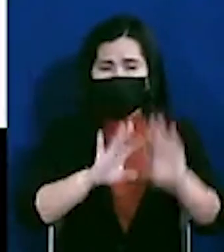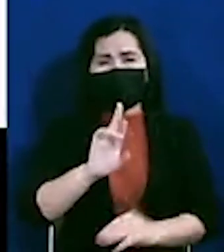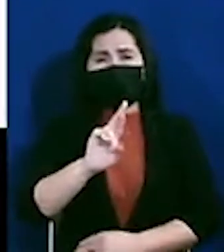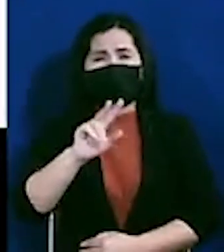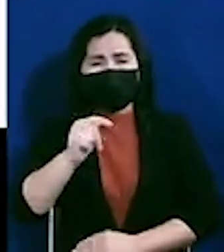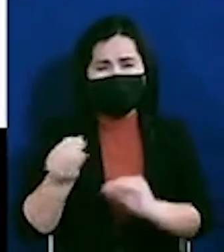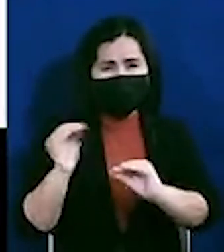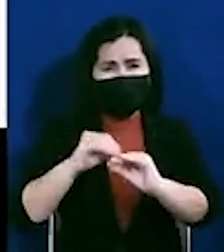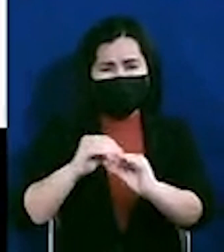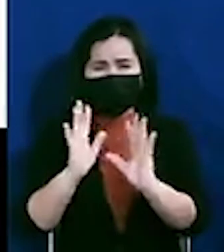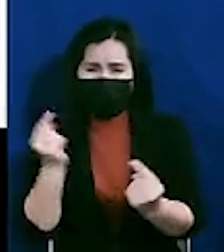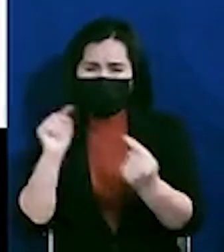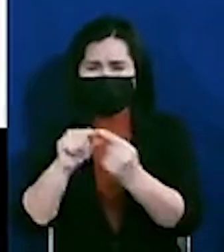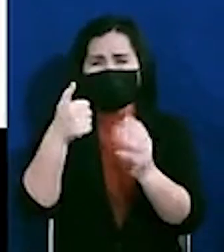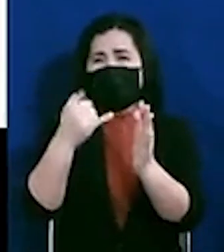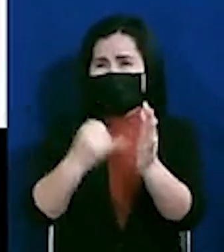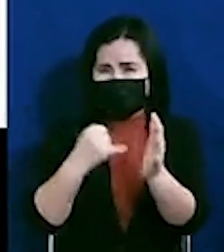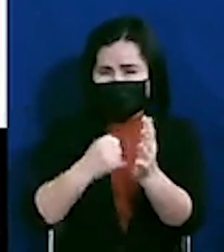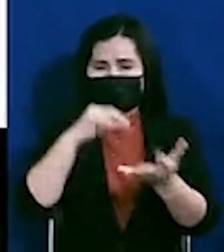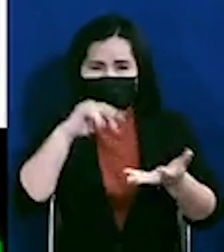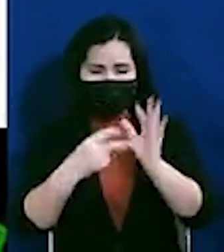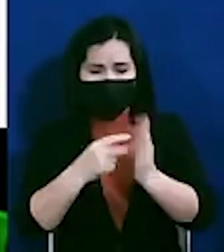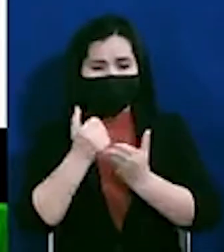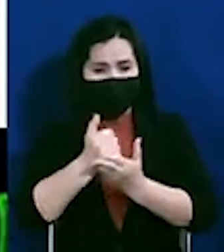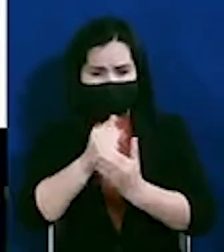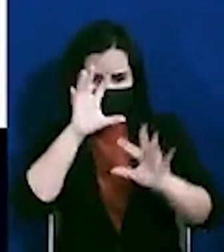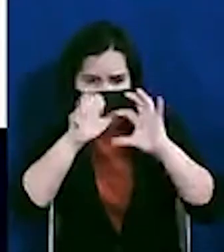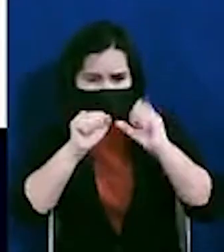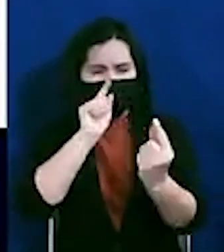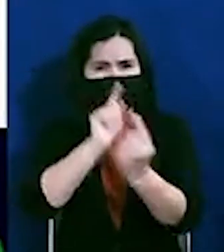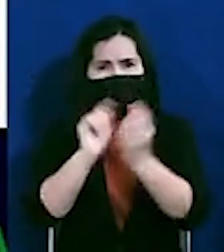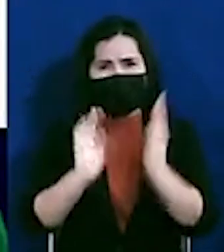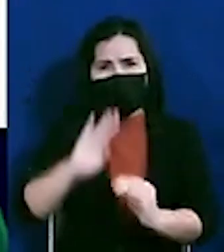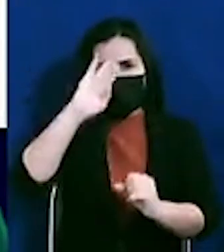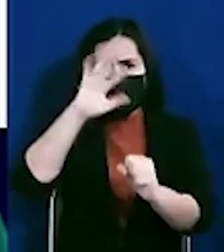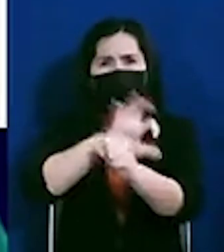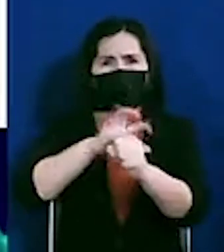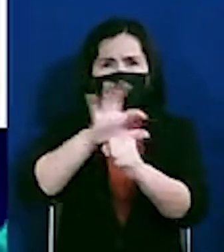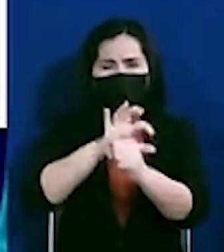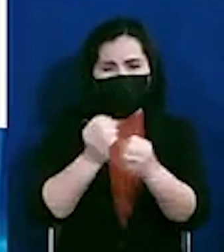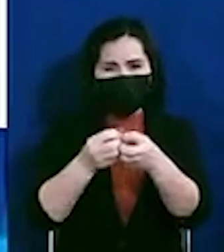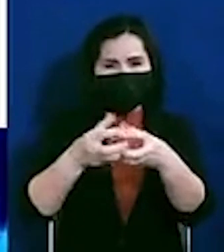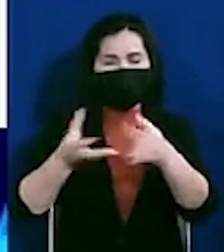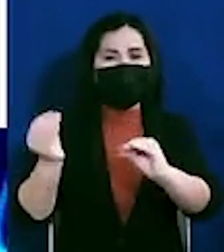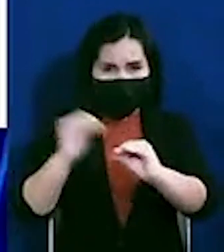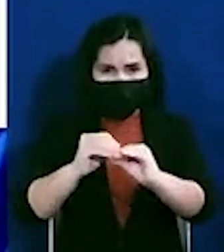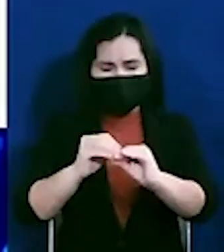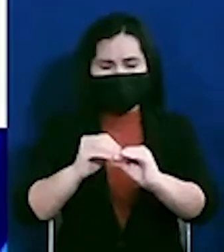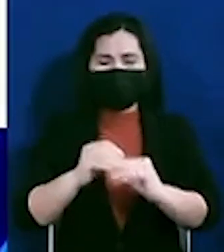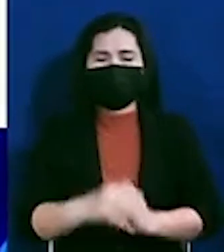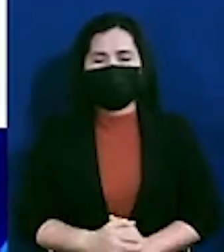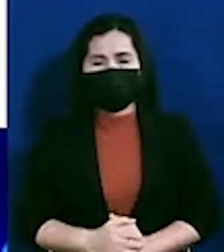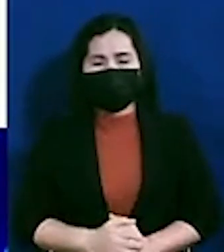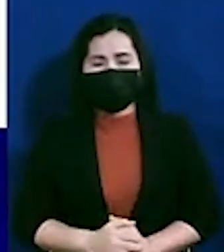เต้นเร็วขึ้นข้อดีก็คือเราอาจจะเจอคนไข้ที่ที่เป็นทุกข์เป็นบวกเนี่ยเพิ่มมากขึ้นนะครับเมื่อ